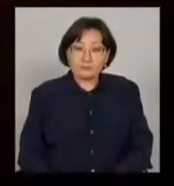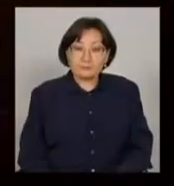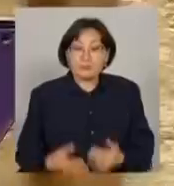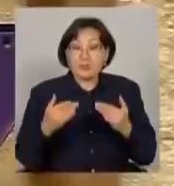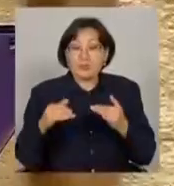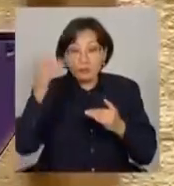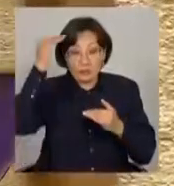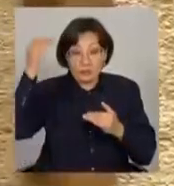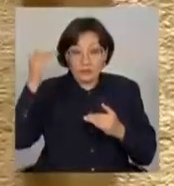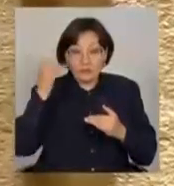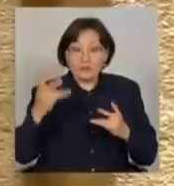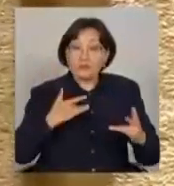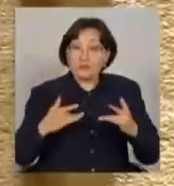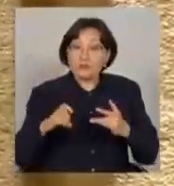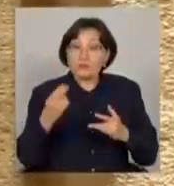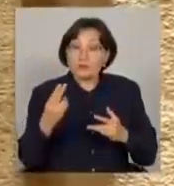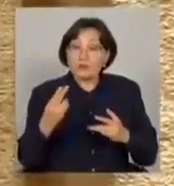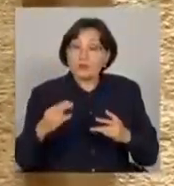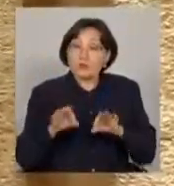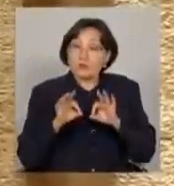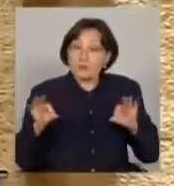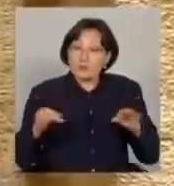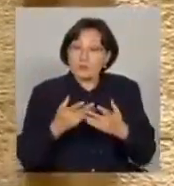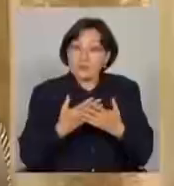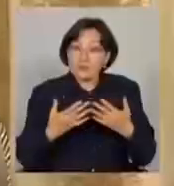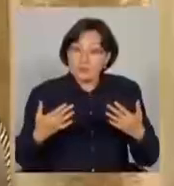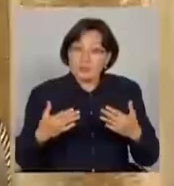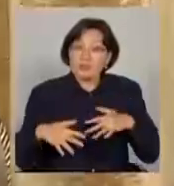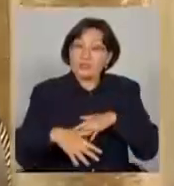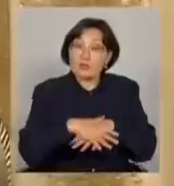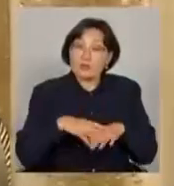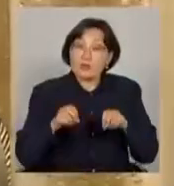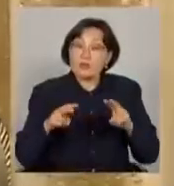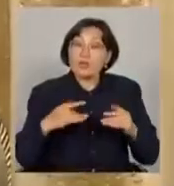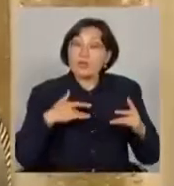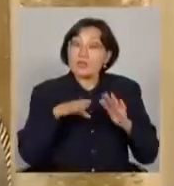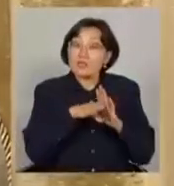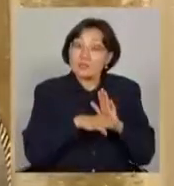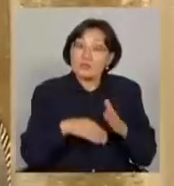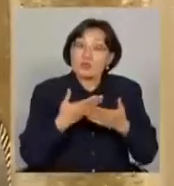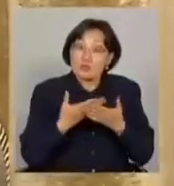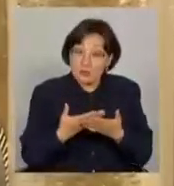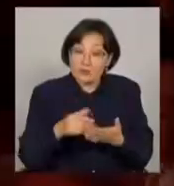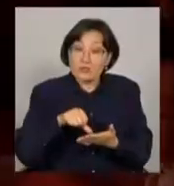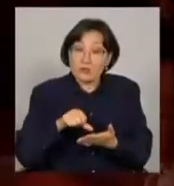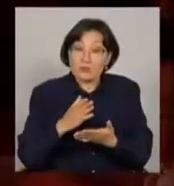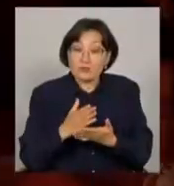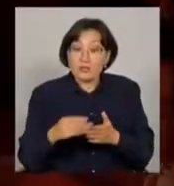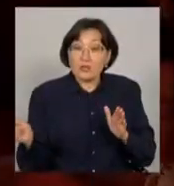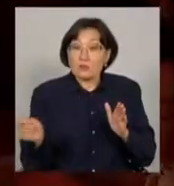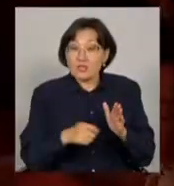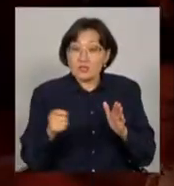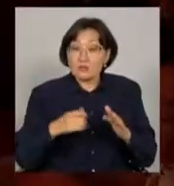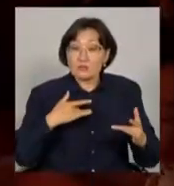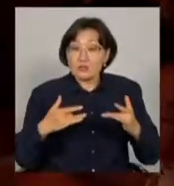Қазір тәжікстандық өнерпаздар ұлттық аспапта ән шырқап көпшілікке арнайы концерттік бағдарлама ұсынып жатыр. Дауылпаз қаққан өнерпаздар